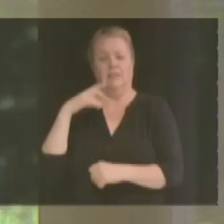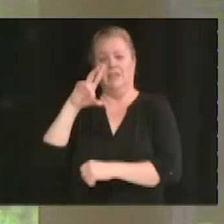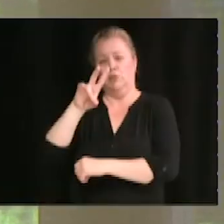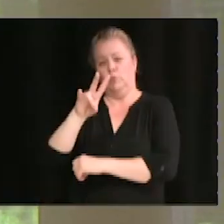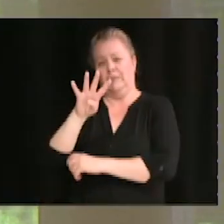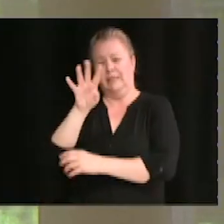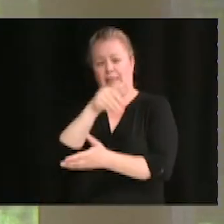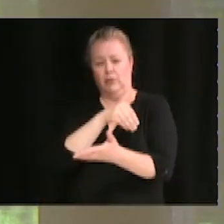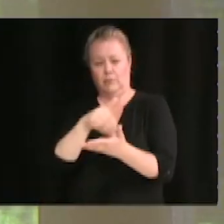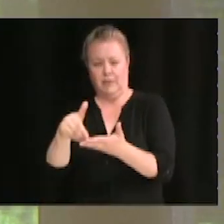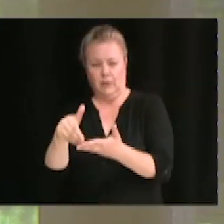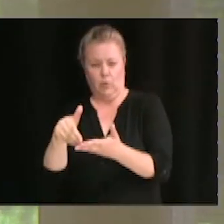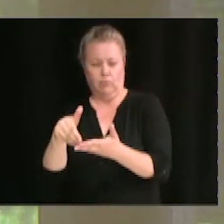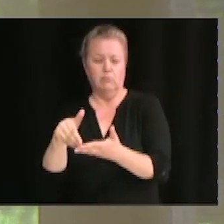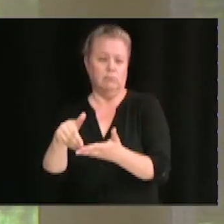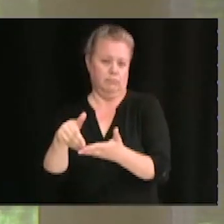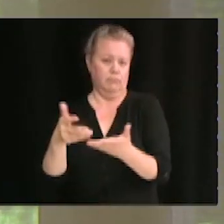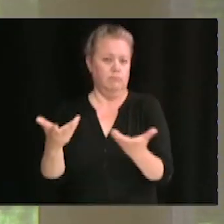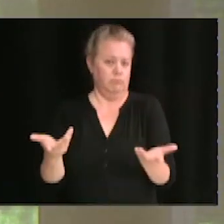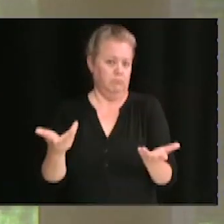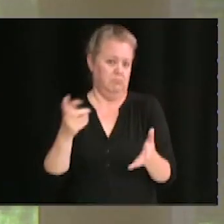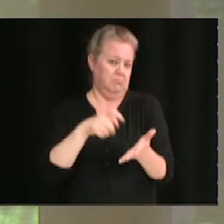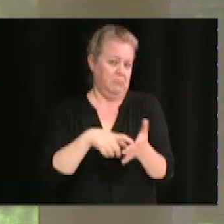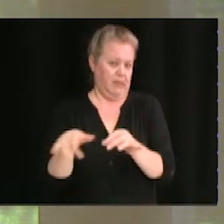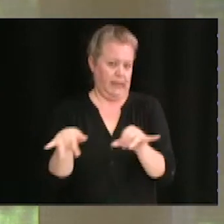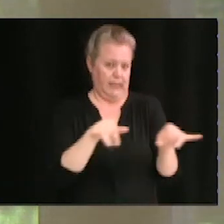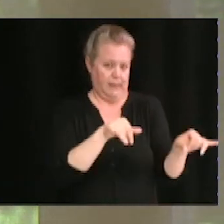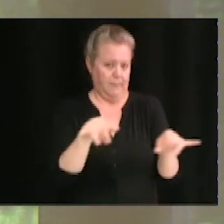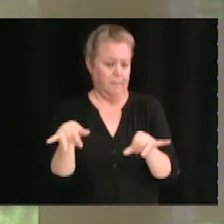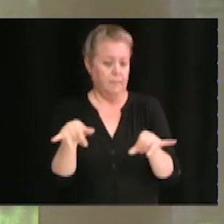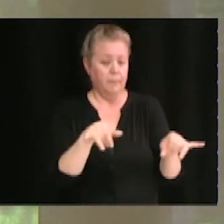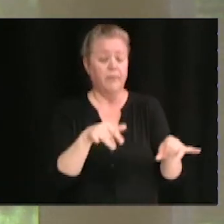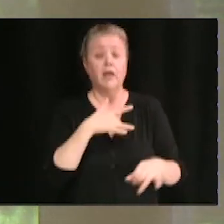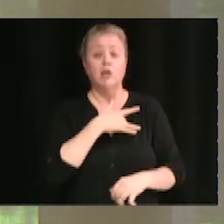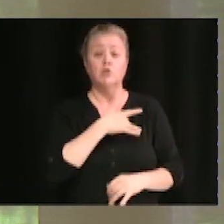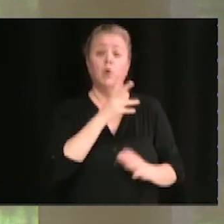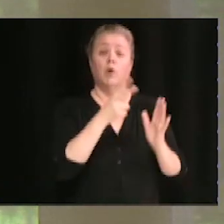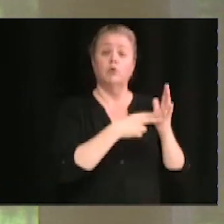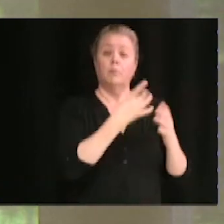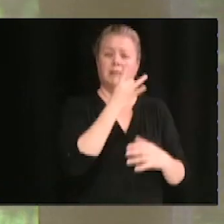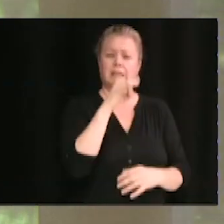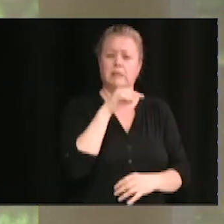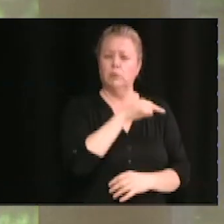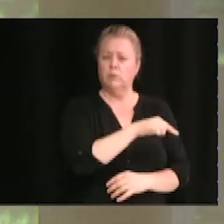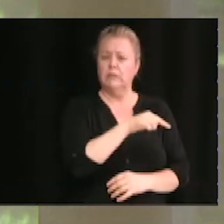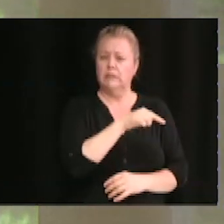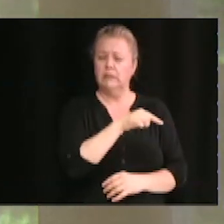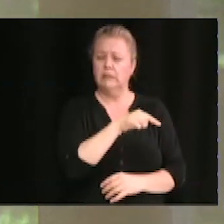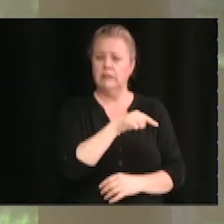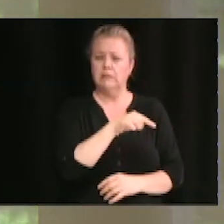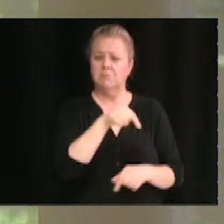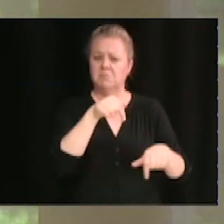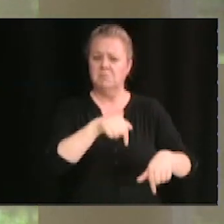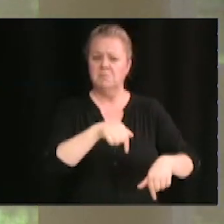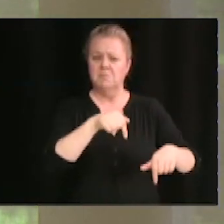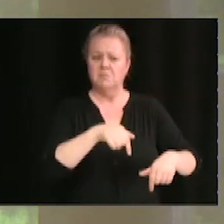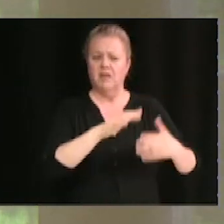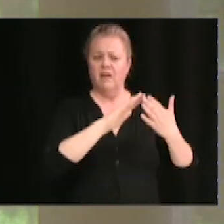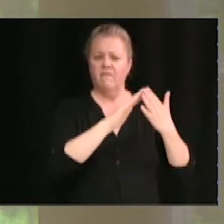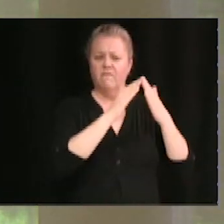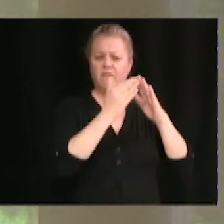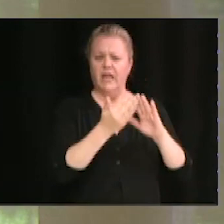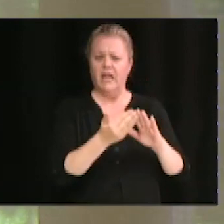millions de dollars l'an dernier à pareille date. En juin 2018, je l'ai dit, la Ville attribuait ce